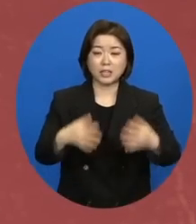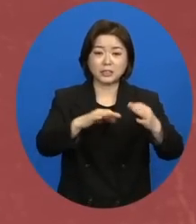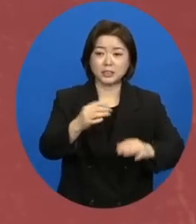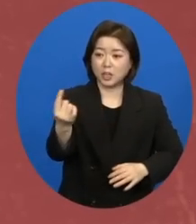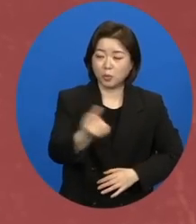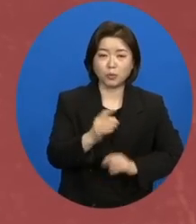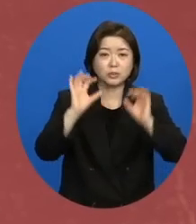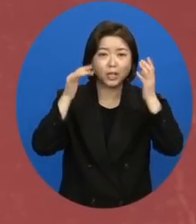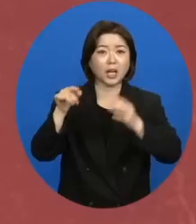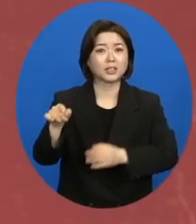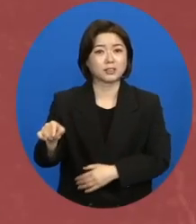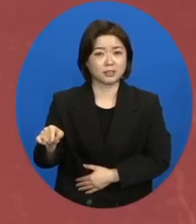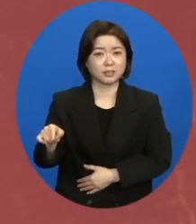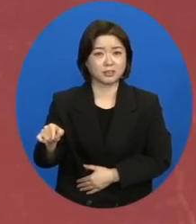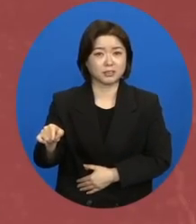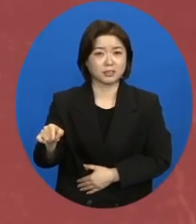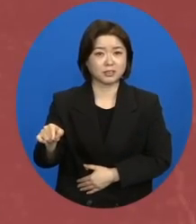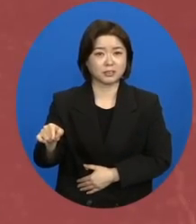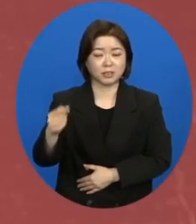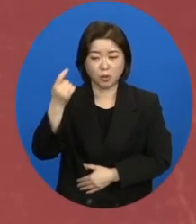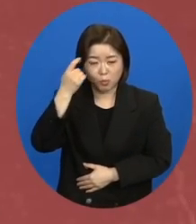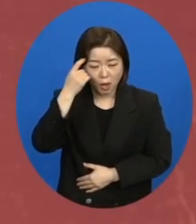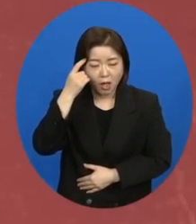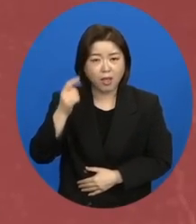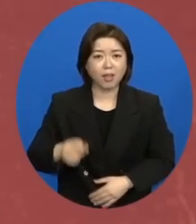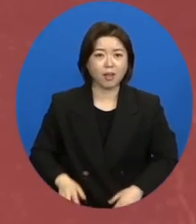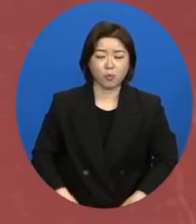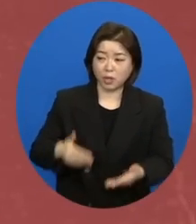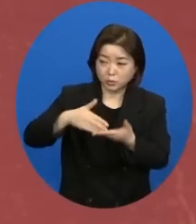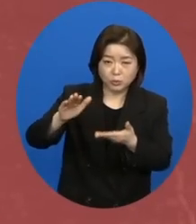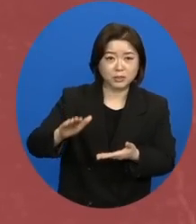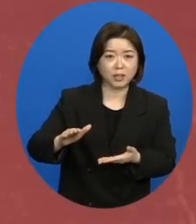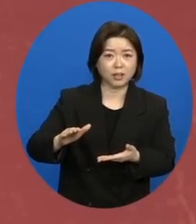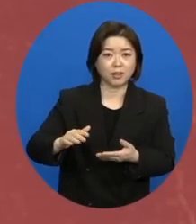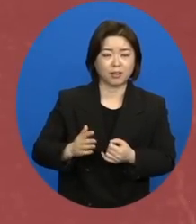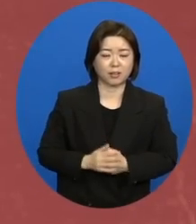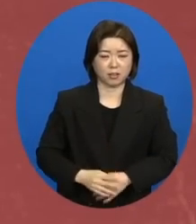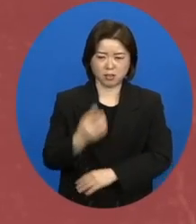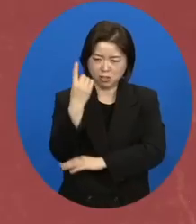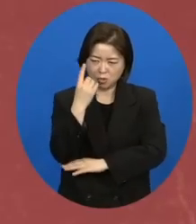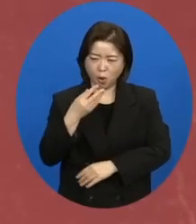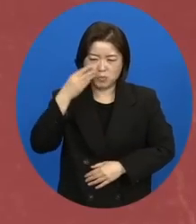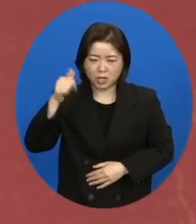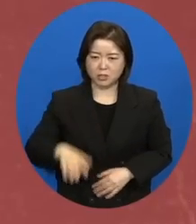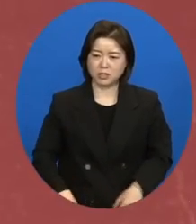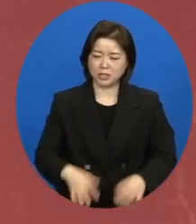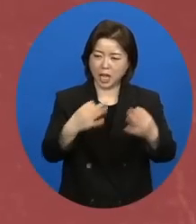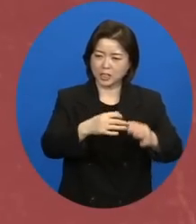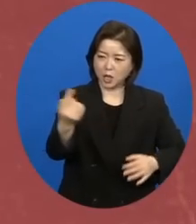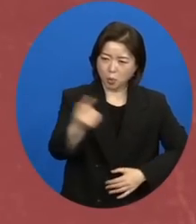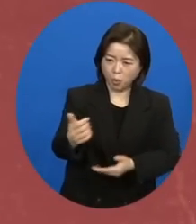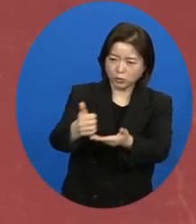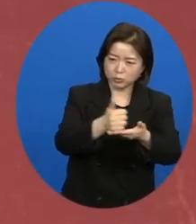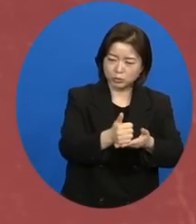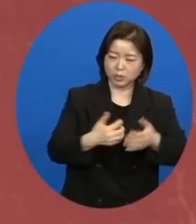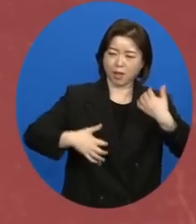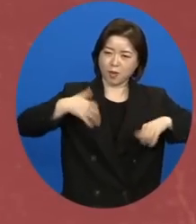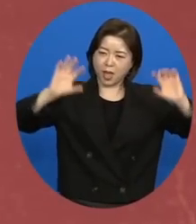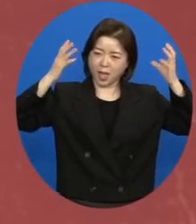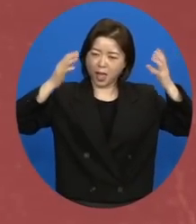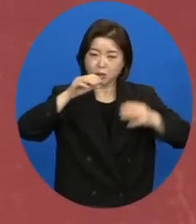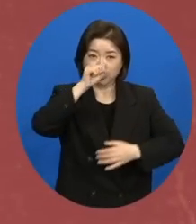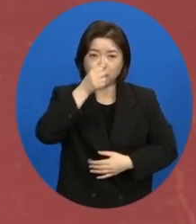아이들. 왜 그러지? 은행에 경비 아저씨가 은행에 오는 고객들을 환영해야 될